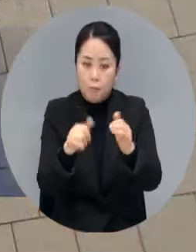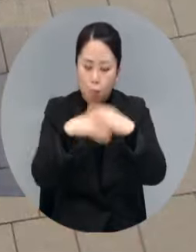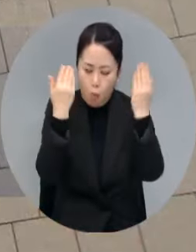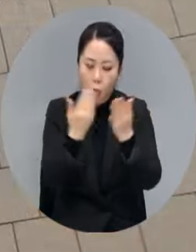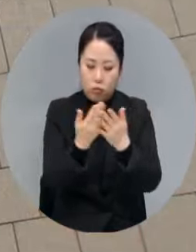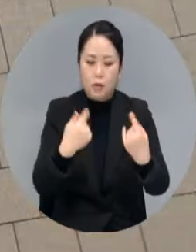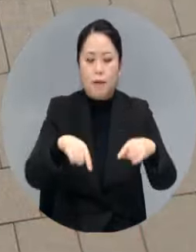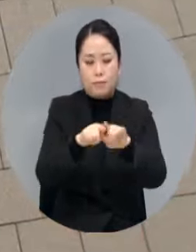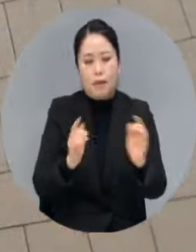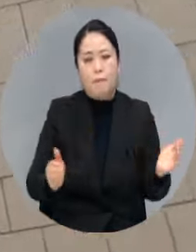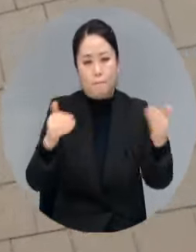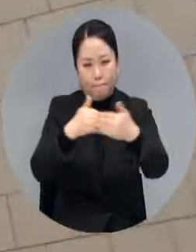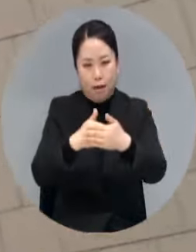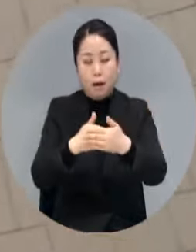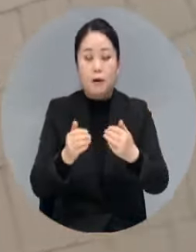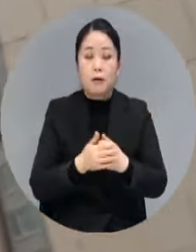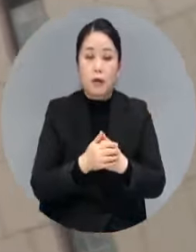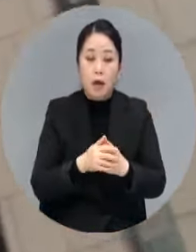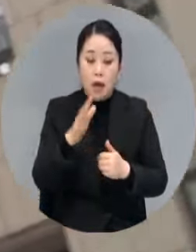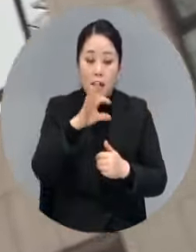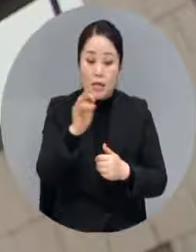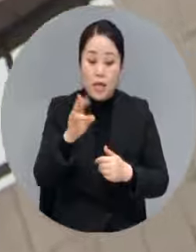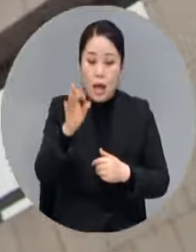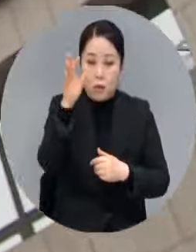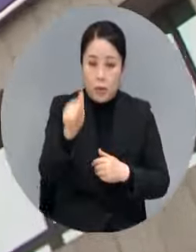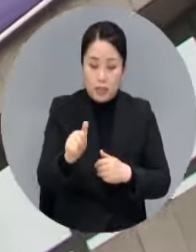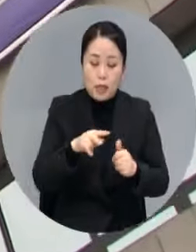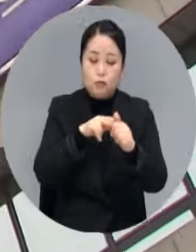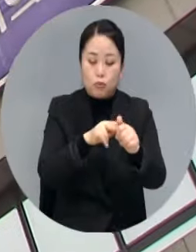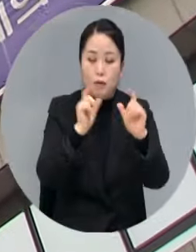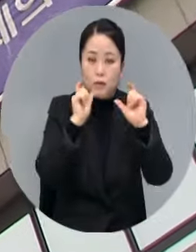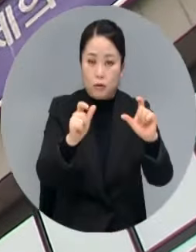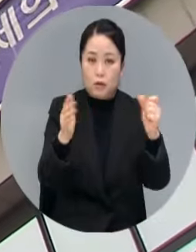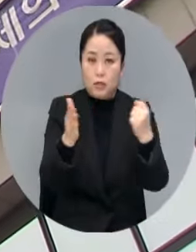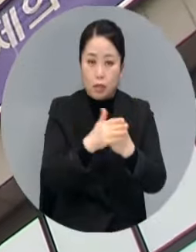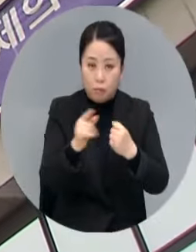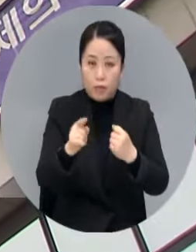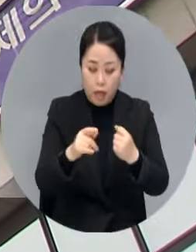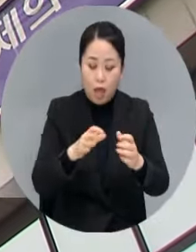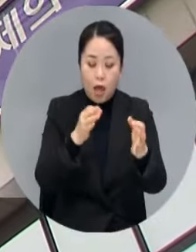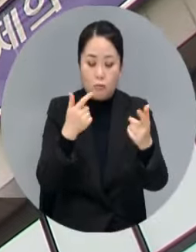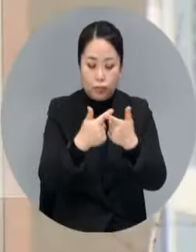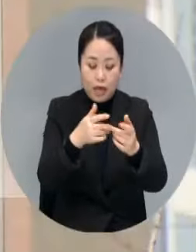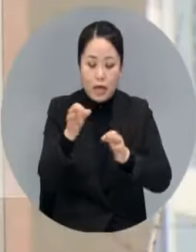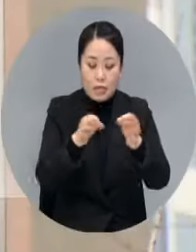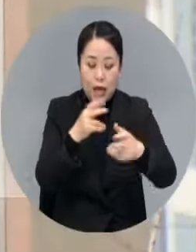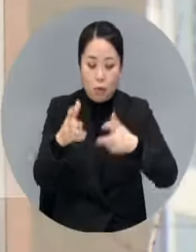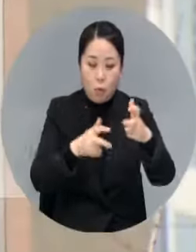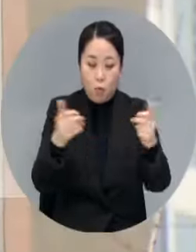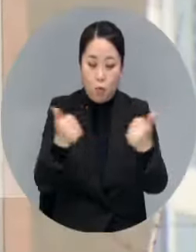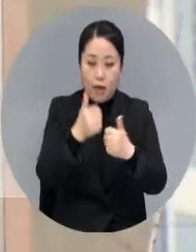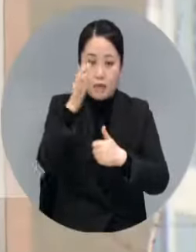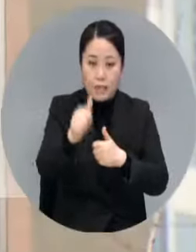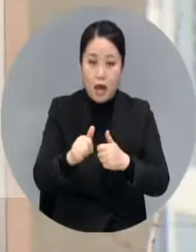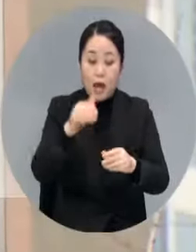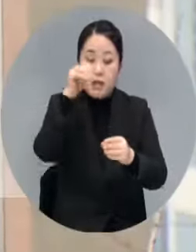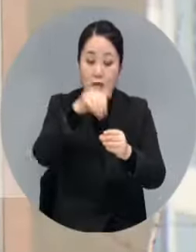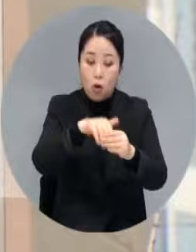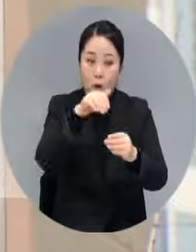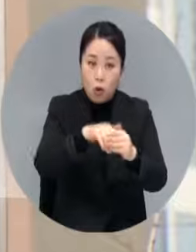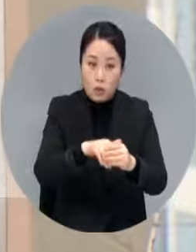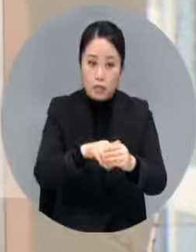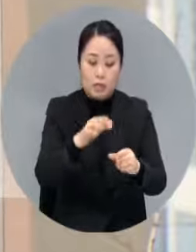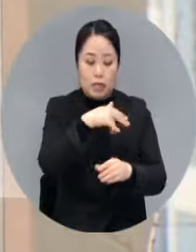안아서. 양 회장이 출마를 선언함에 따라 차기 부산 상임회장 선거는 현 장인화 회장과 양 회장